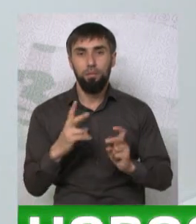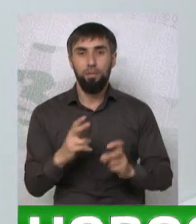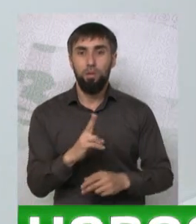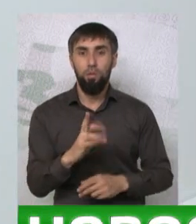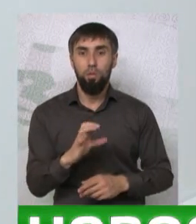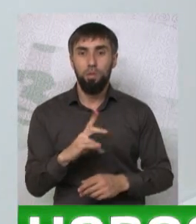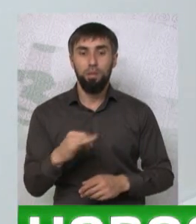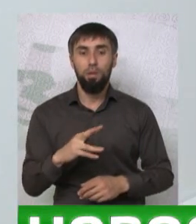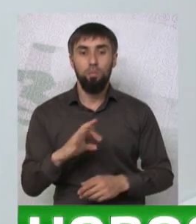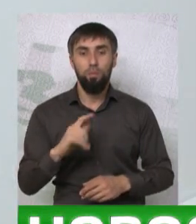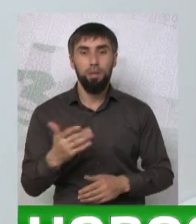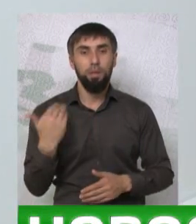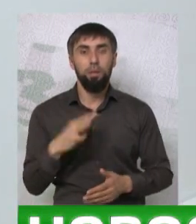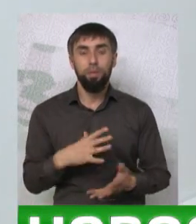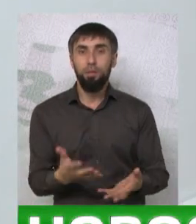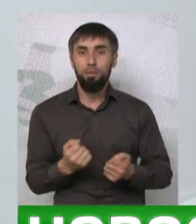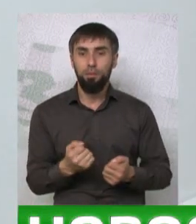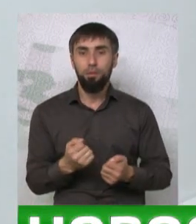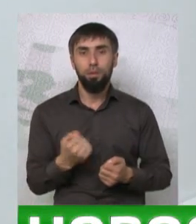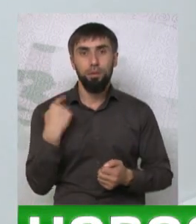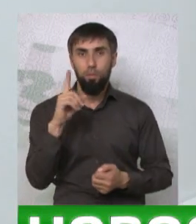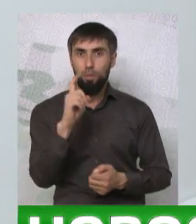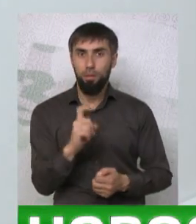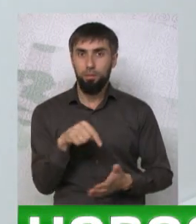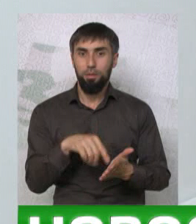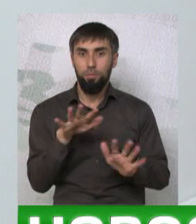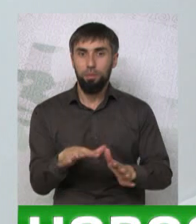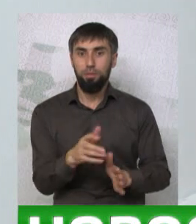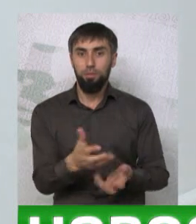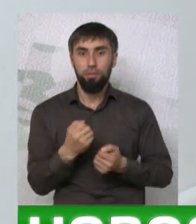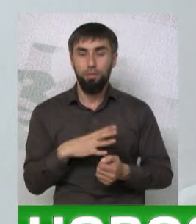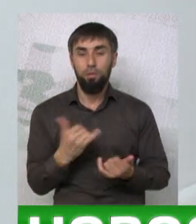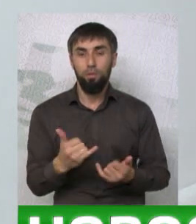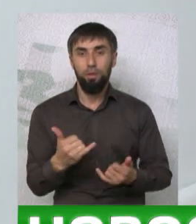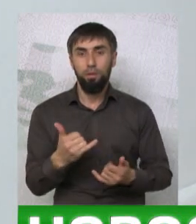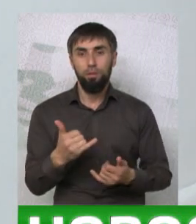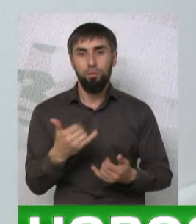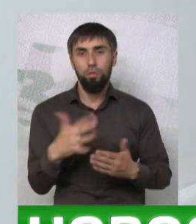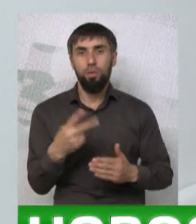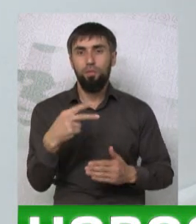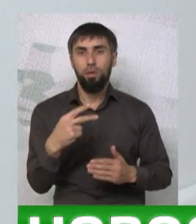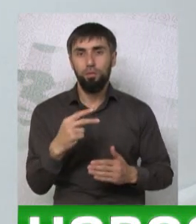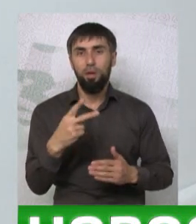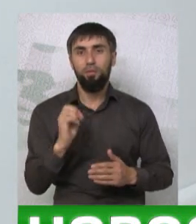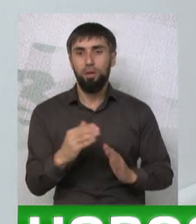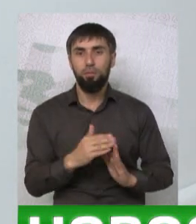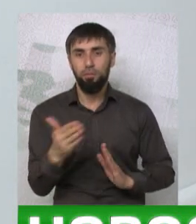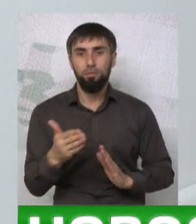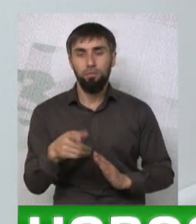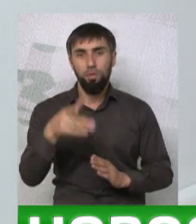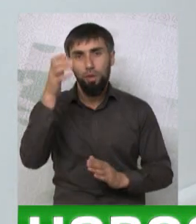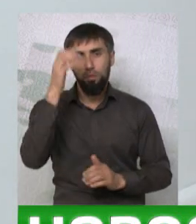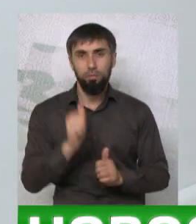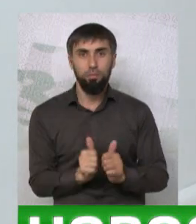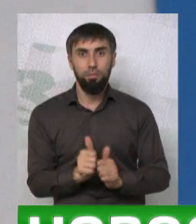Костный мозг раньше брался именно с позвоночника, а сейчас, да, в 20-м столетии наука продвинулась